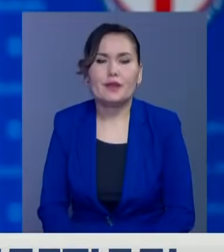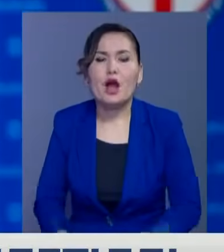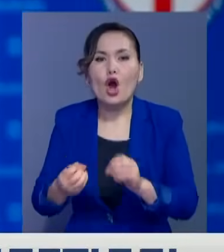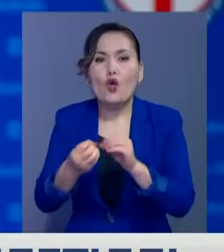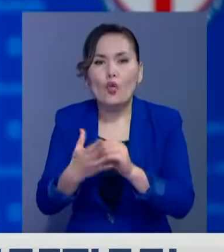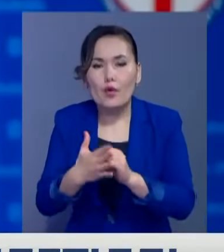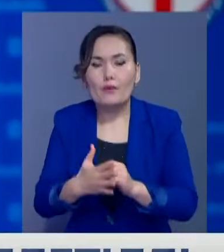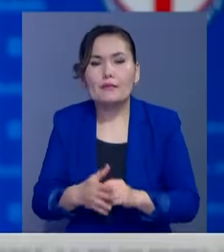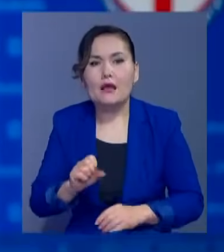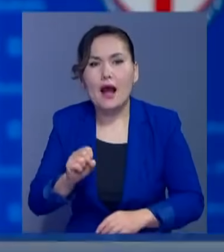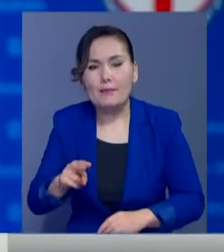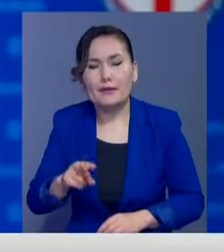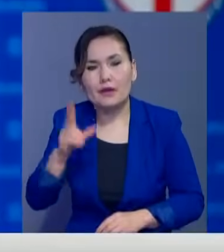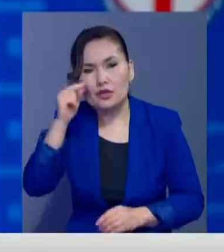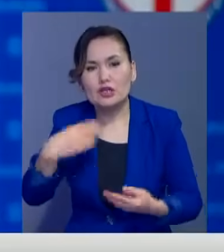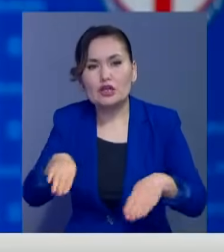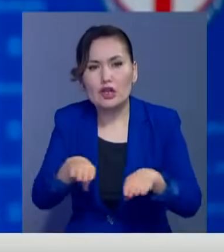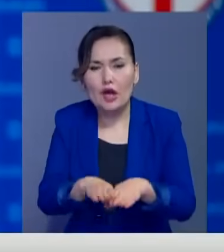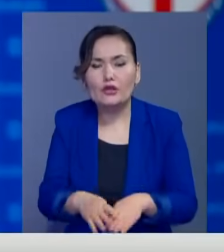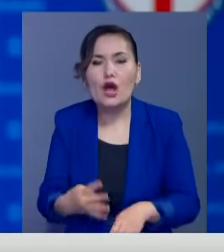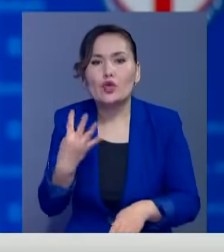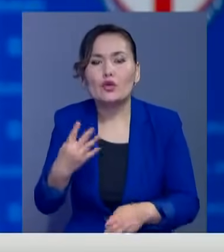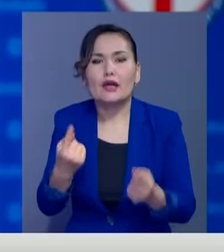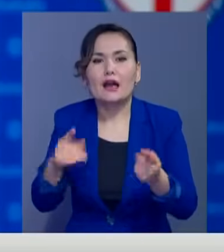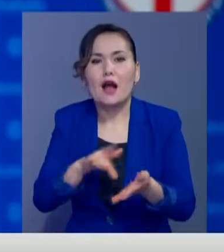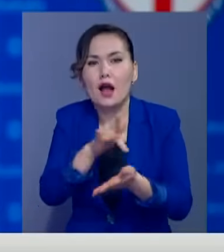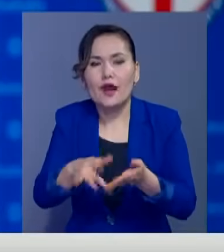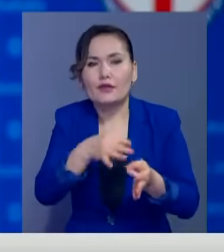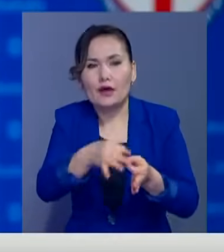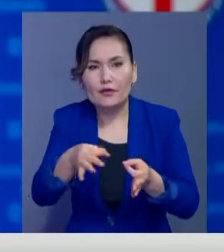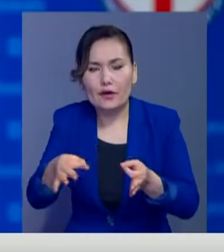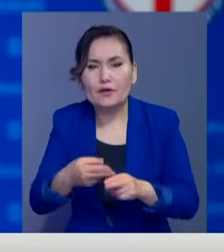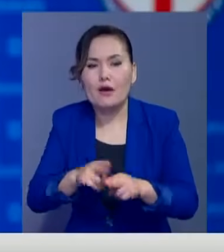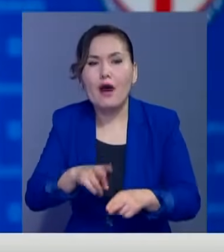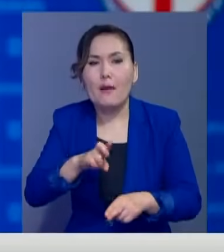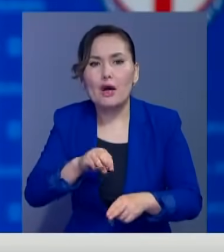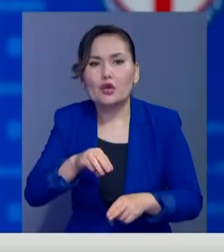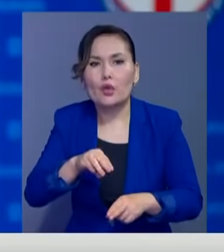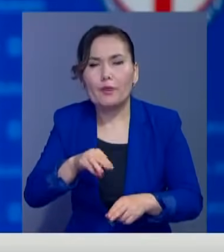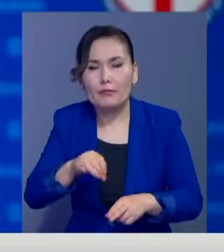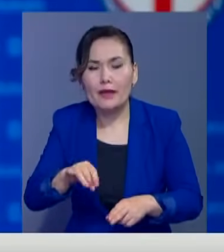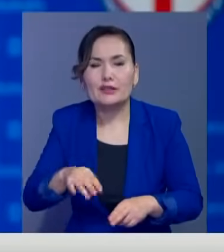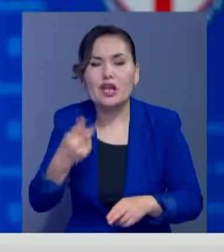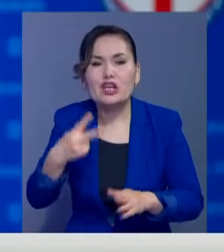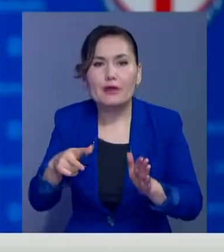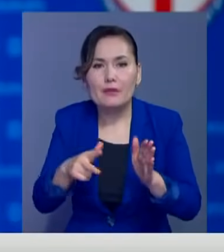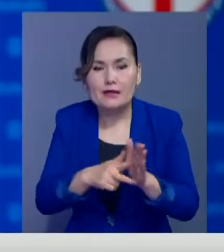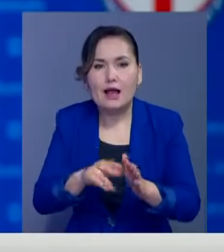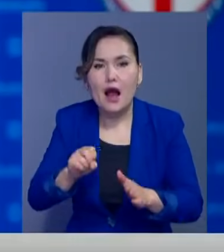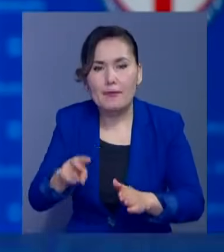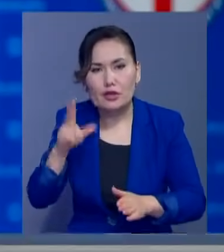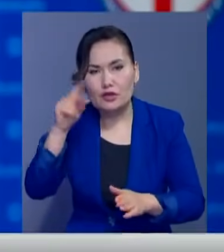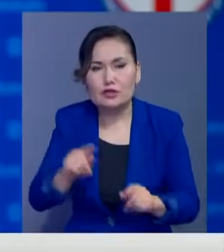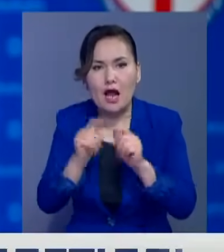15 сәуірде жабылған 4 ірі қала – Тбилиси, Кутаиси, Рустави және Батуми 27 мен 28 сәуірде ашық